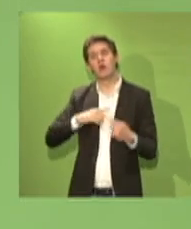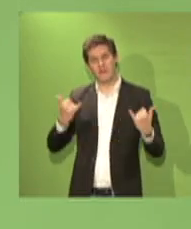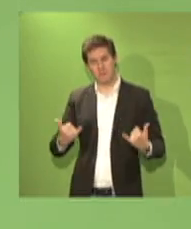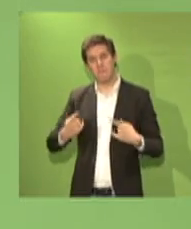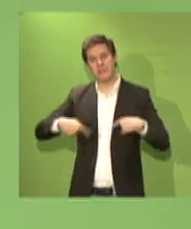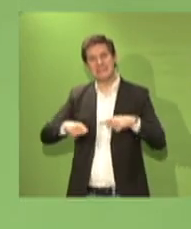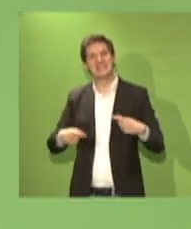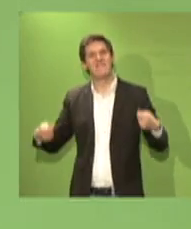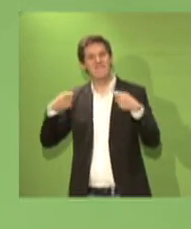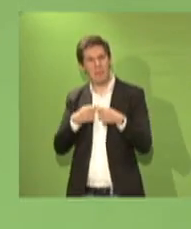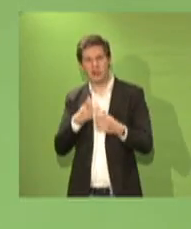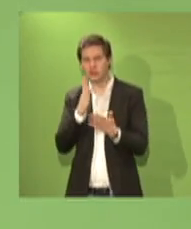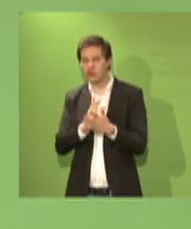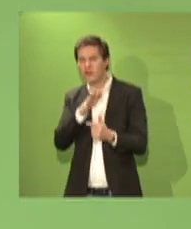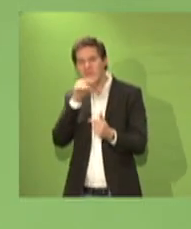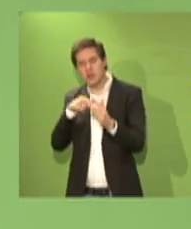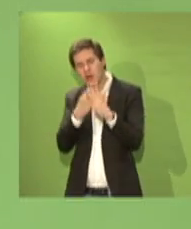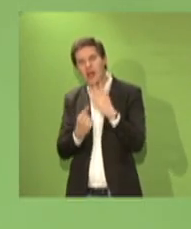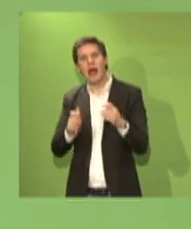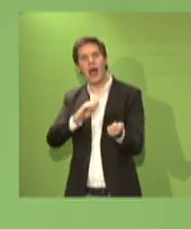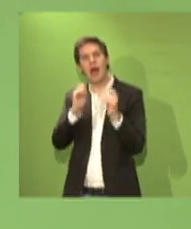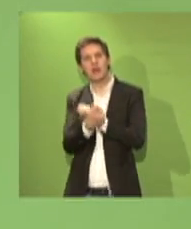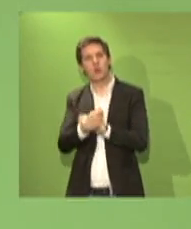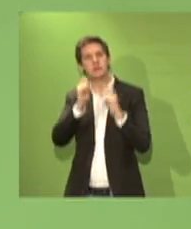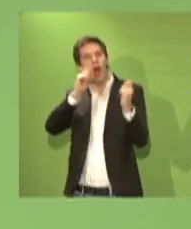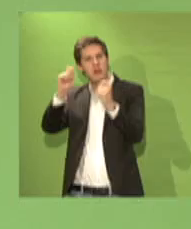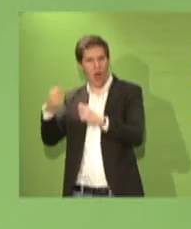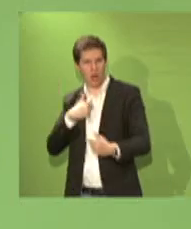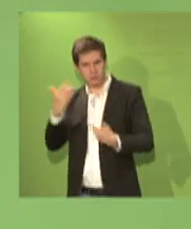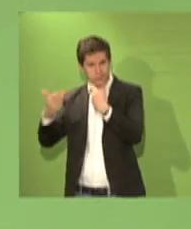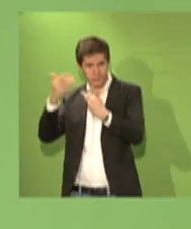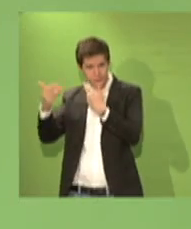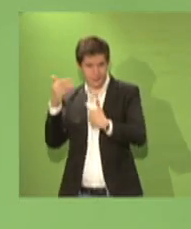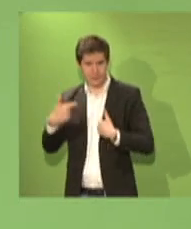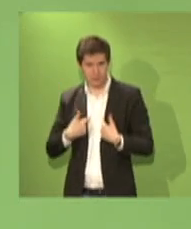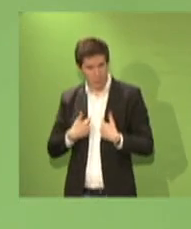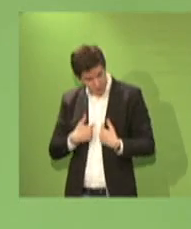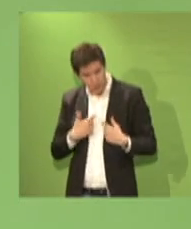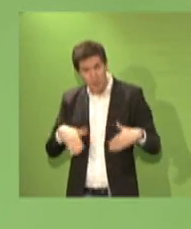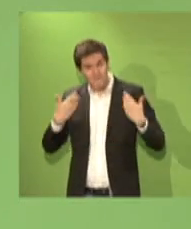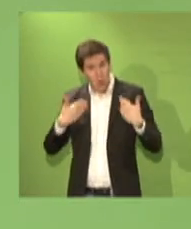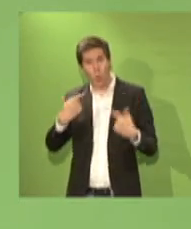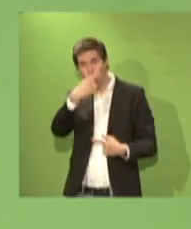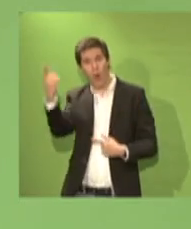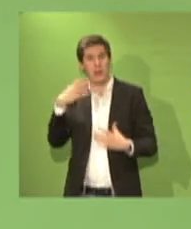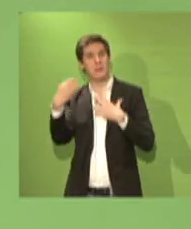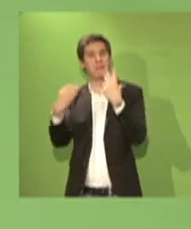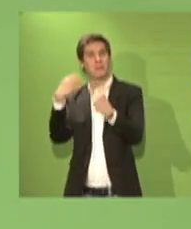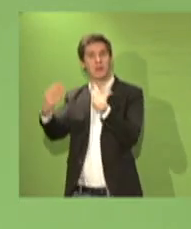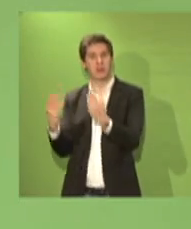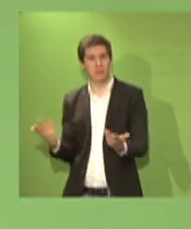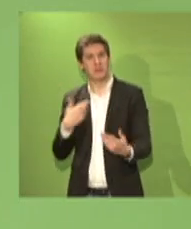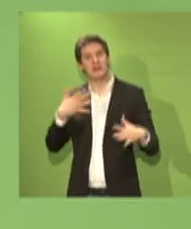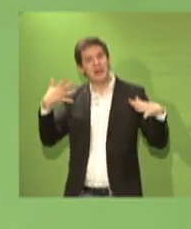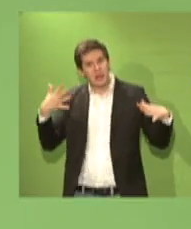Bezirksverband zahlreiche Änderungsanträge eingebracht. Und ich bin sehr froh, dass die so konstruktiv aufgenommen wurden, dass wir es geschafft haben,